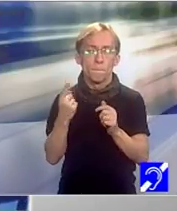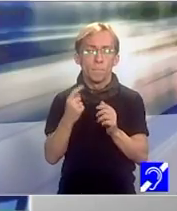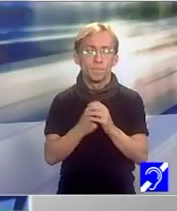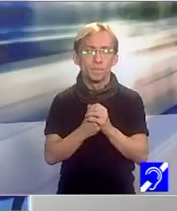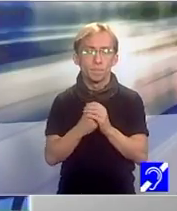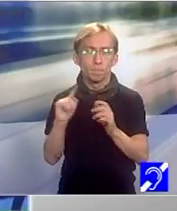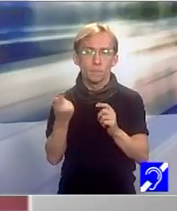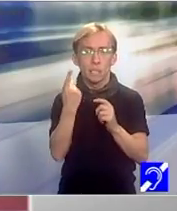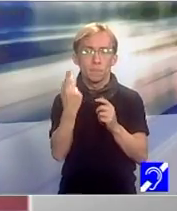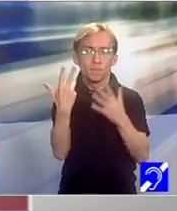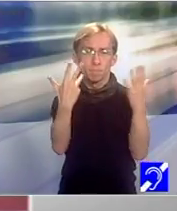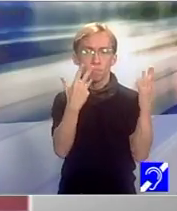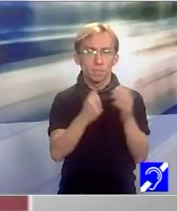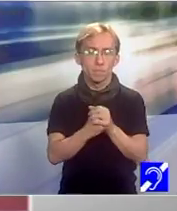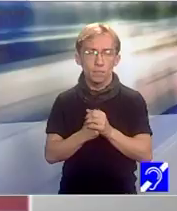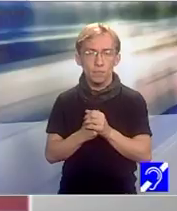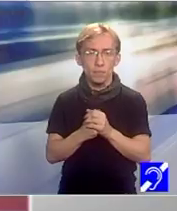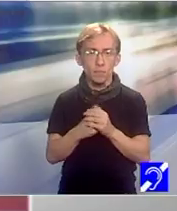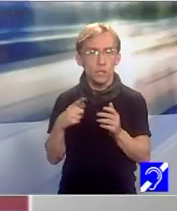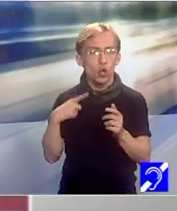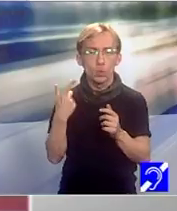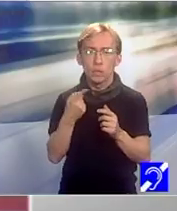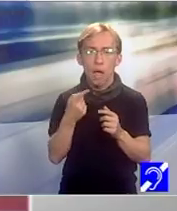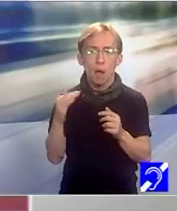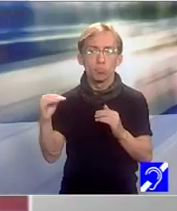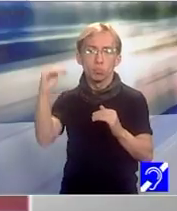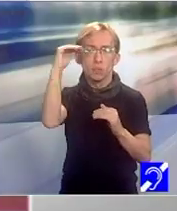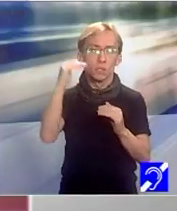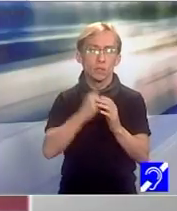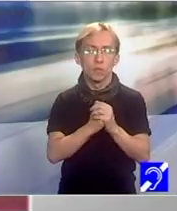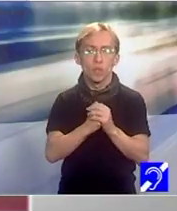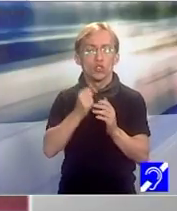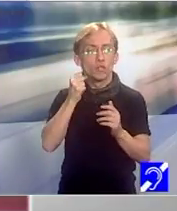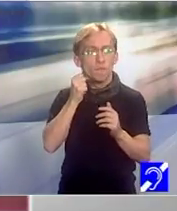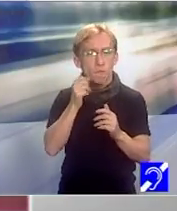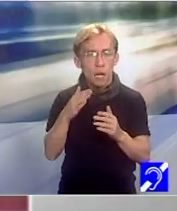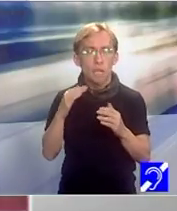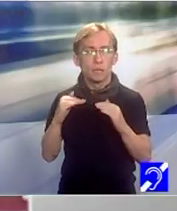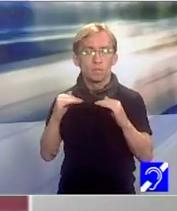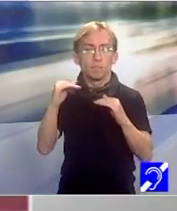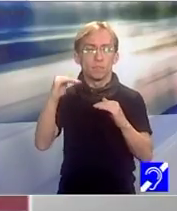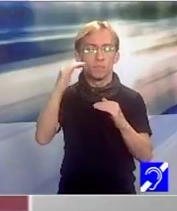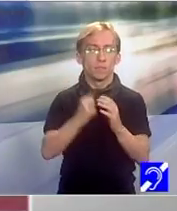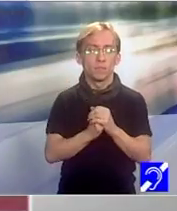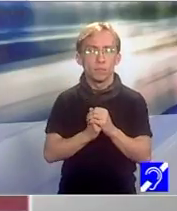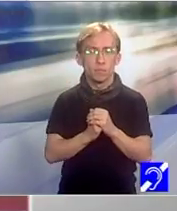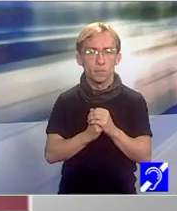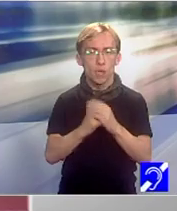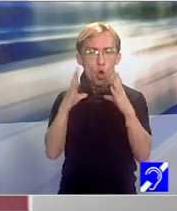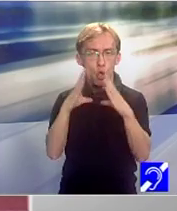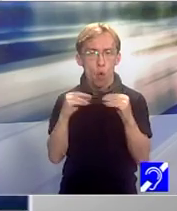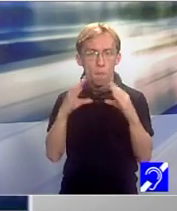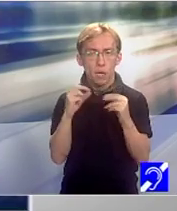clasați. Suntem încrezători și muncim zi de zi ca să ne realizăm visul. De altfel, România